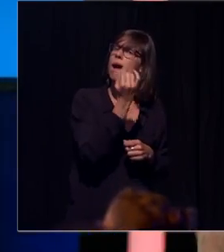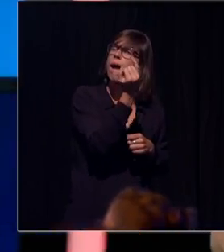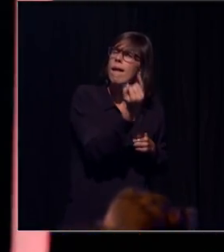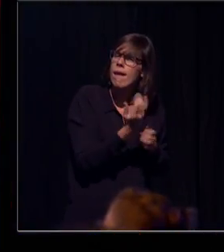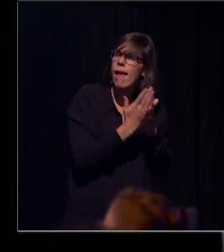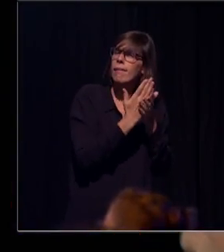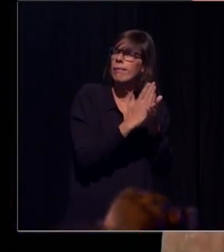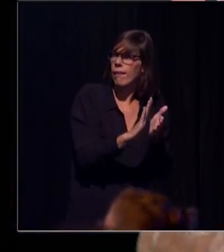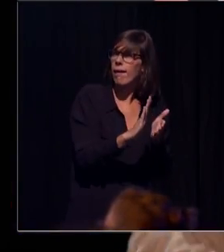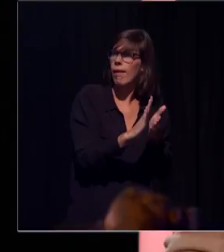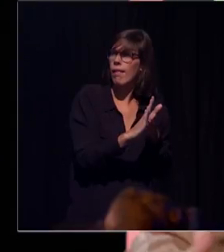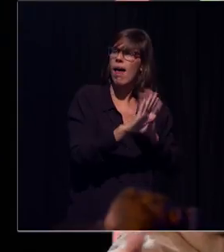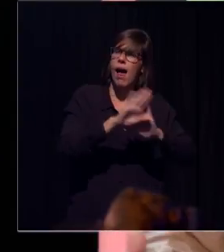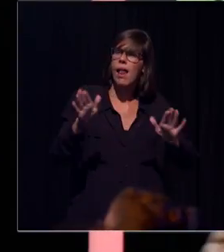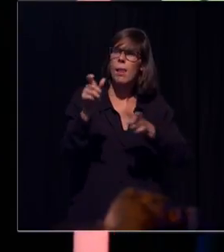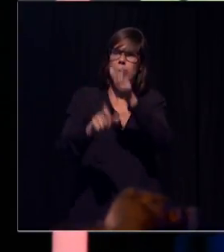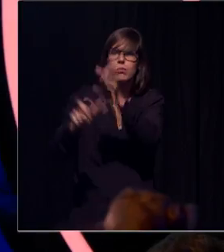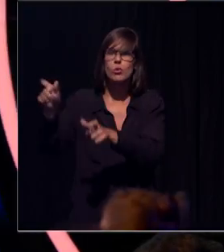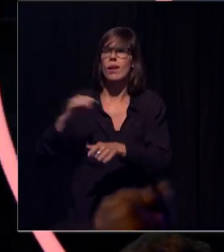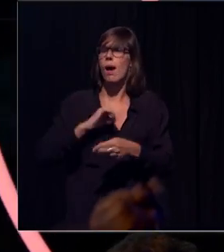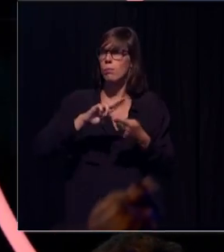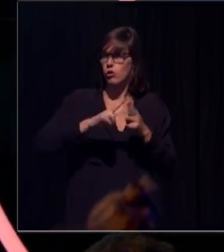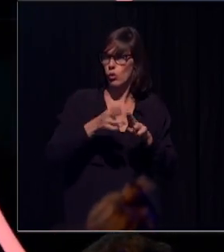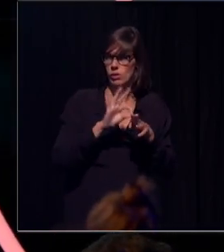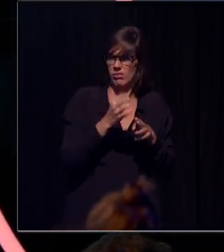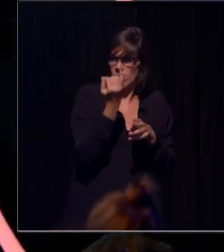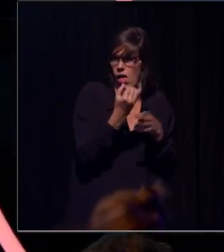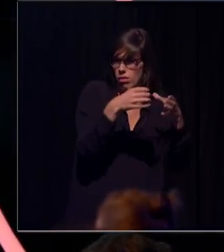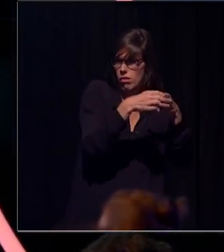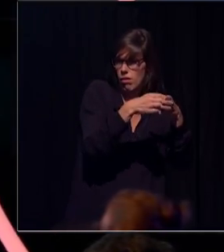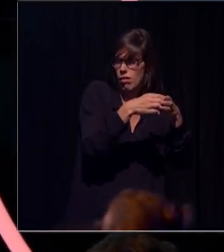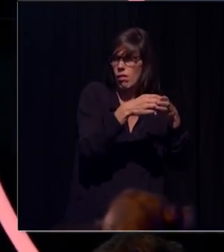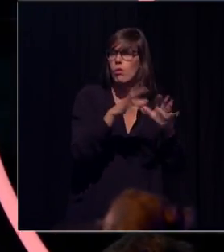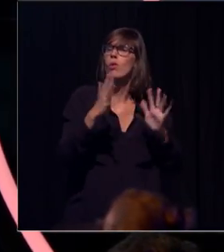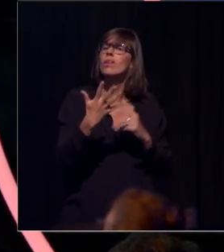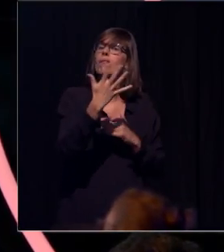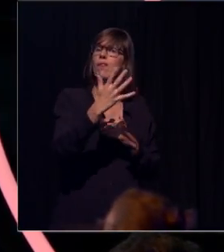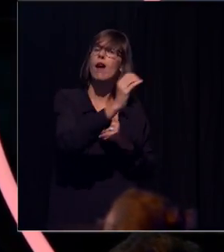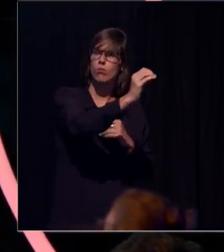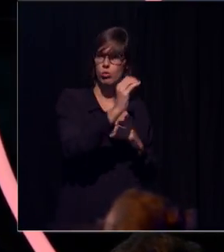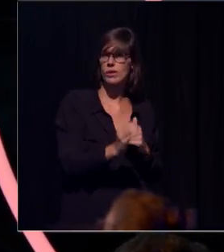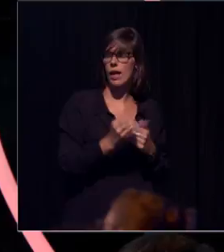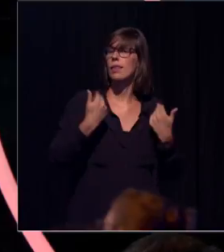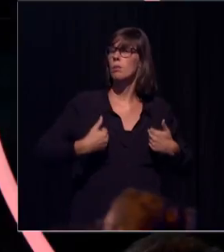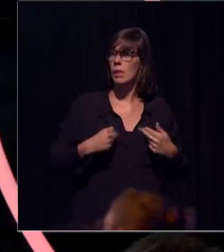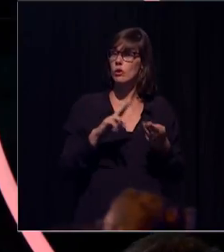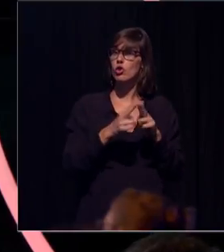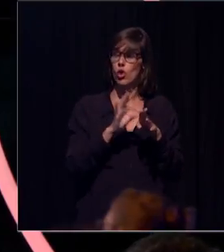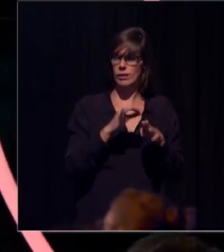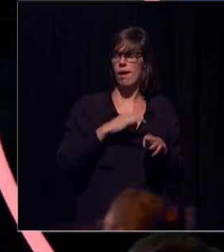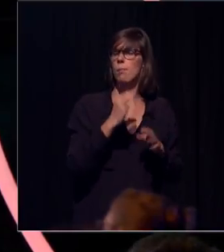begonnen met type 1 diabetes omdat daar een 1 voor staat. Dus dat is logisch om daarmee te beginnen. Maar dat is eigenlijk maar een heel klein